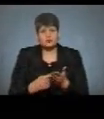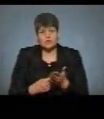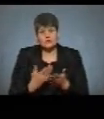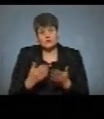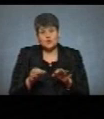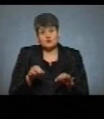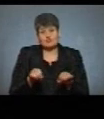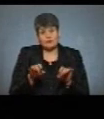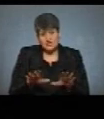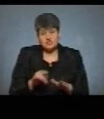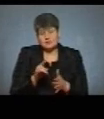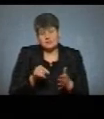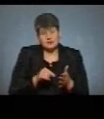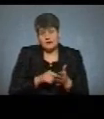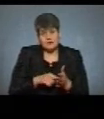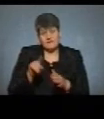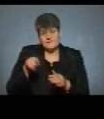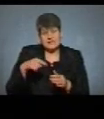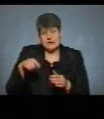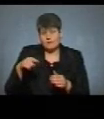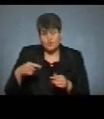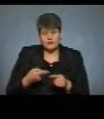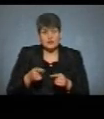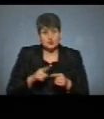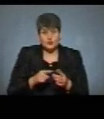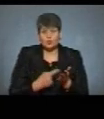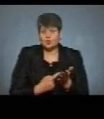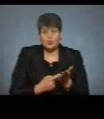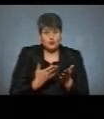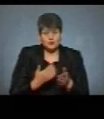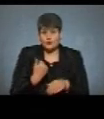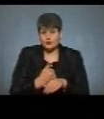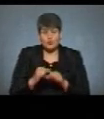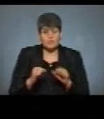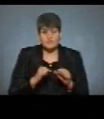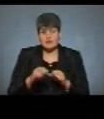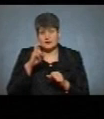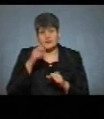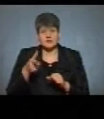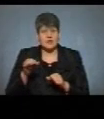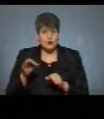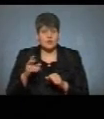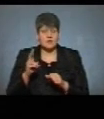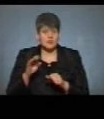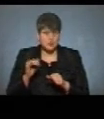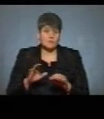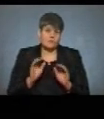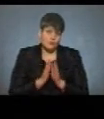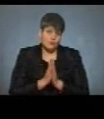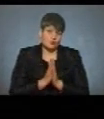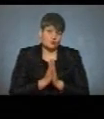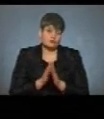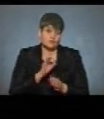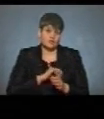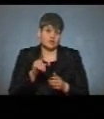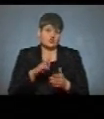вирішить питання про витребування даного доказу з головного управління Держгеокадастру, то тоді ми просимо застосувати до третьої особи